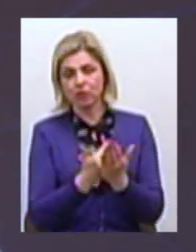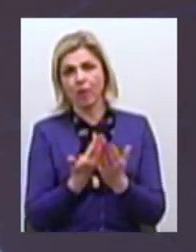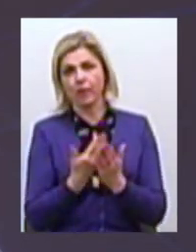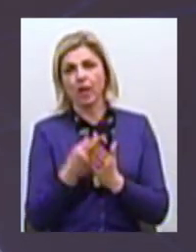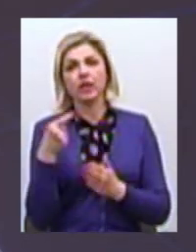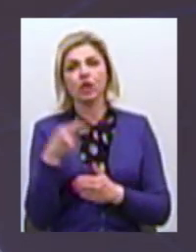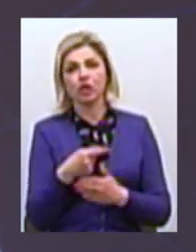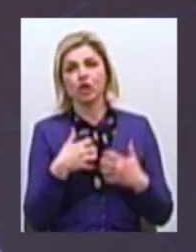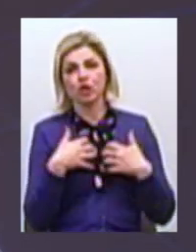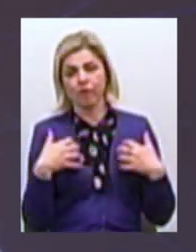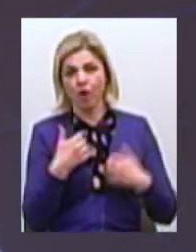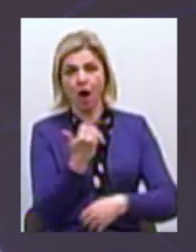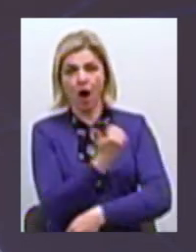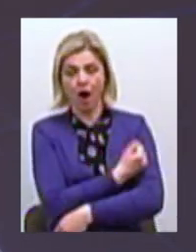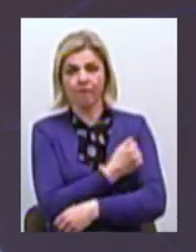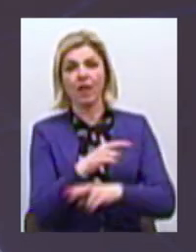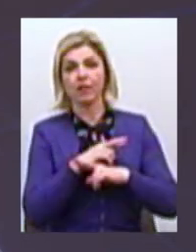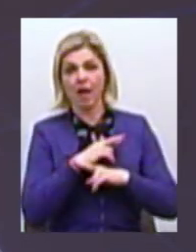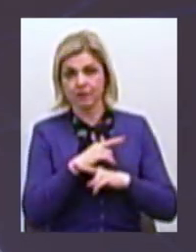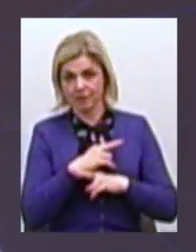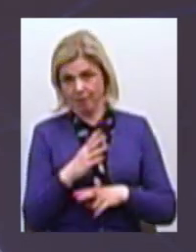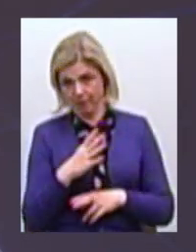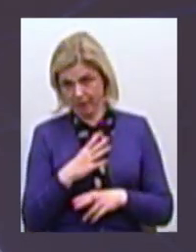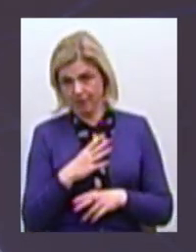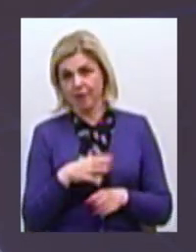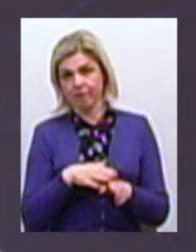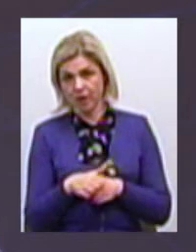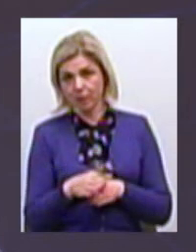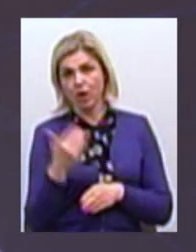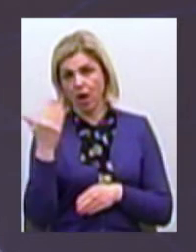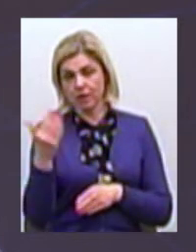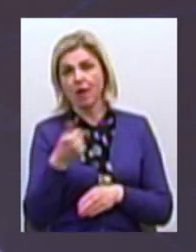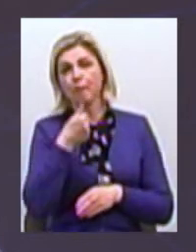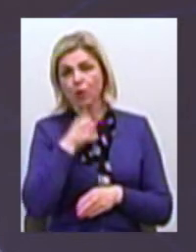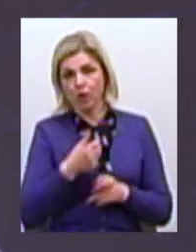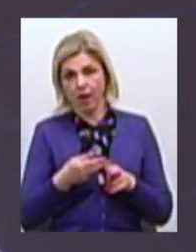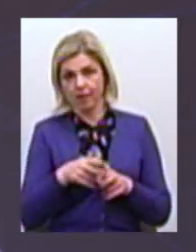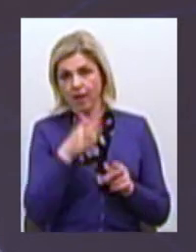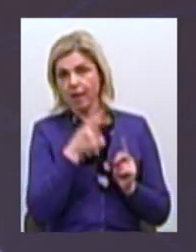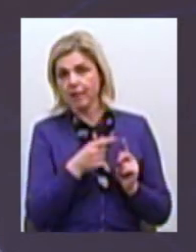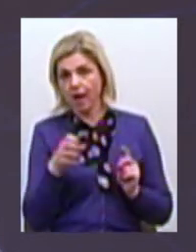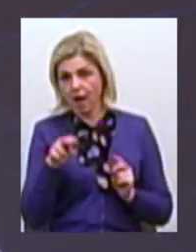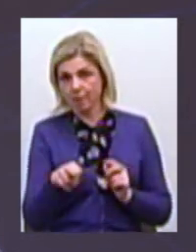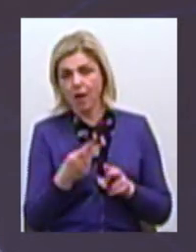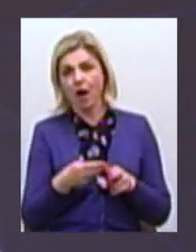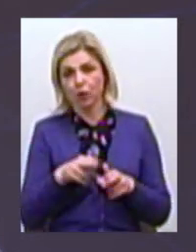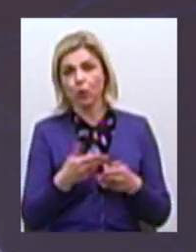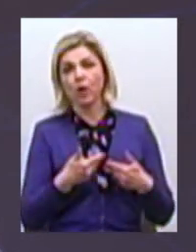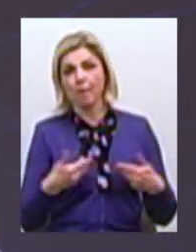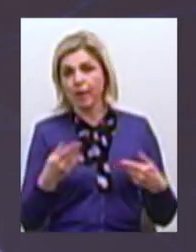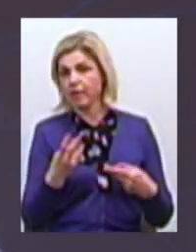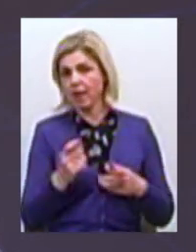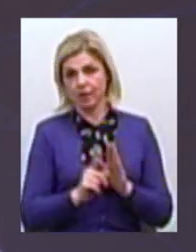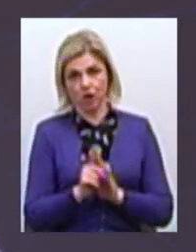тисячі животних евтаназії підвергнуті були. Тому вони пройшли цей етап, тот этап, который мы еще не начали. Как только мы пройдем этот